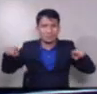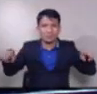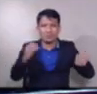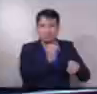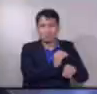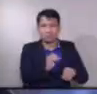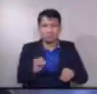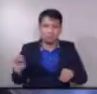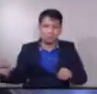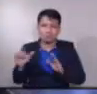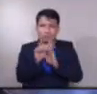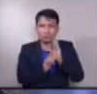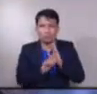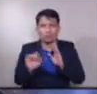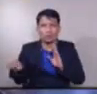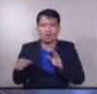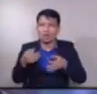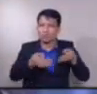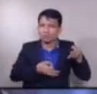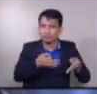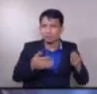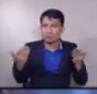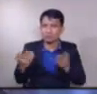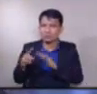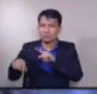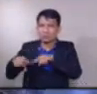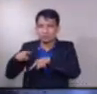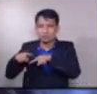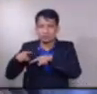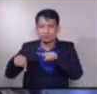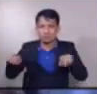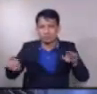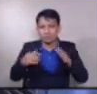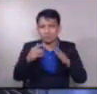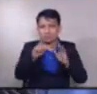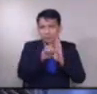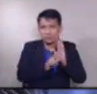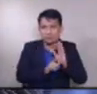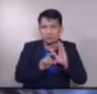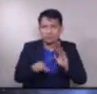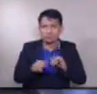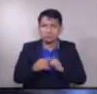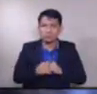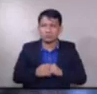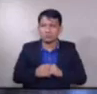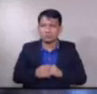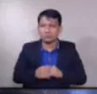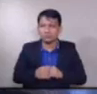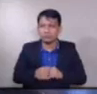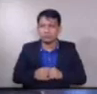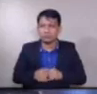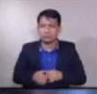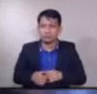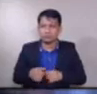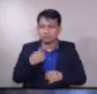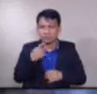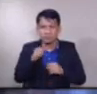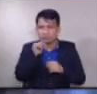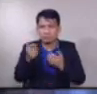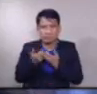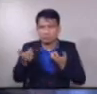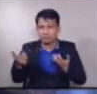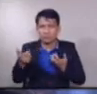sariling jurisdiction. Ayon sa 65. Di iba-ibang batas din to. Hindi po masasabing iba-ibang batas. These are interfacing law. It is not separated